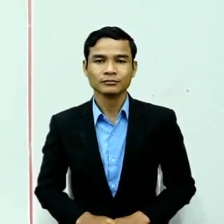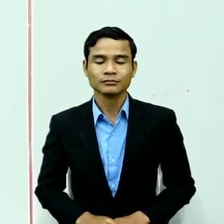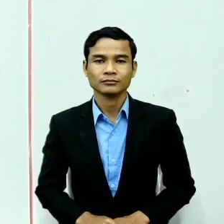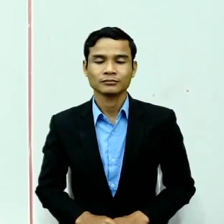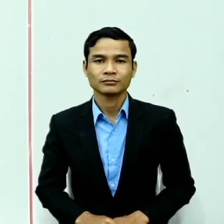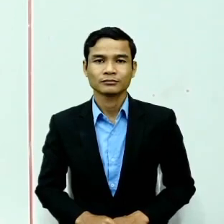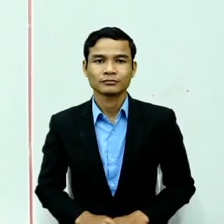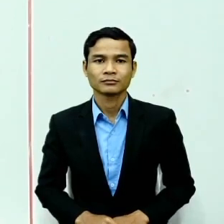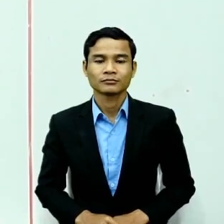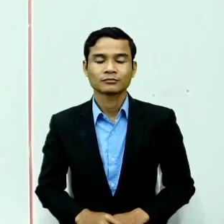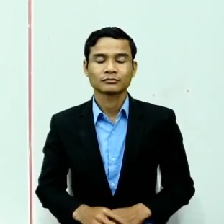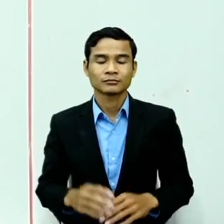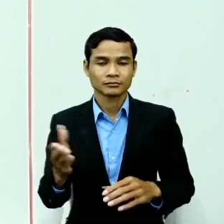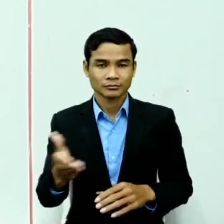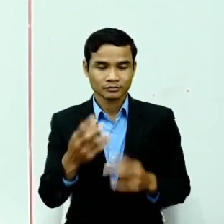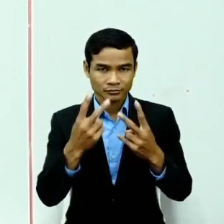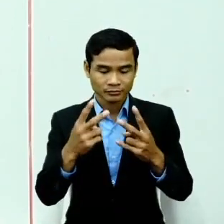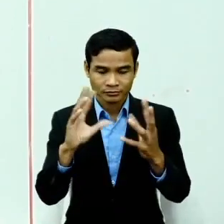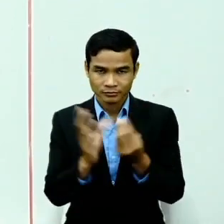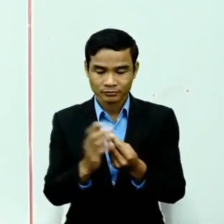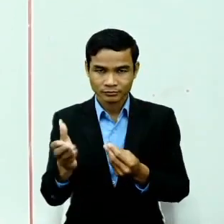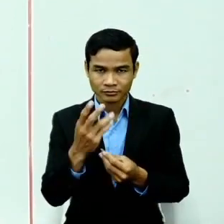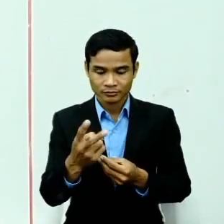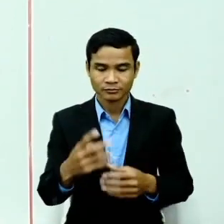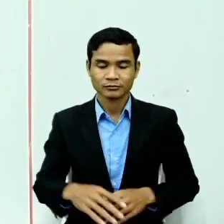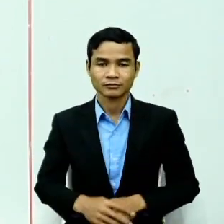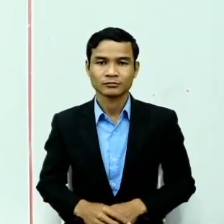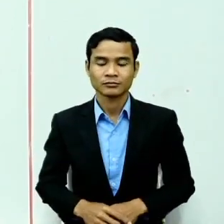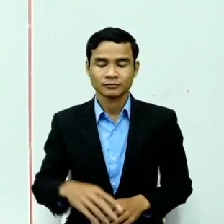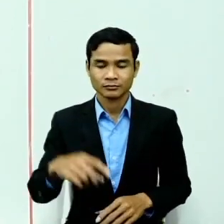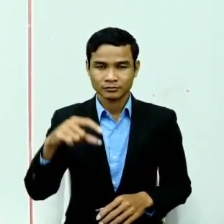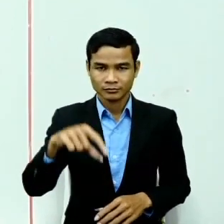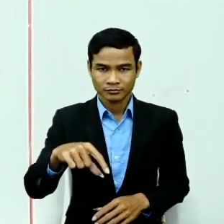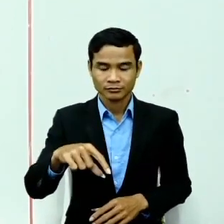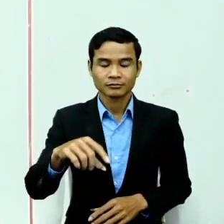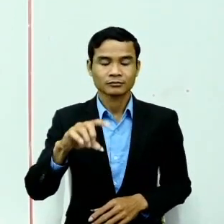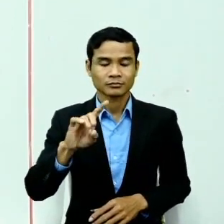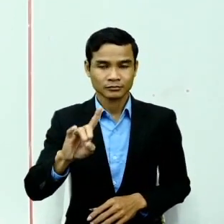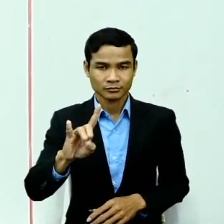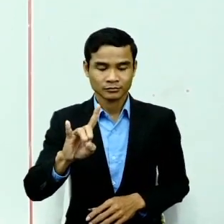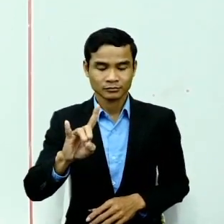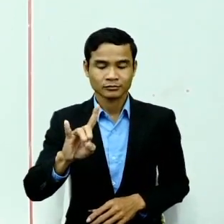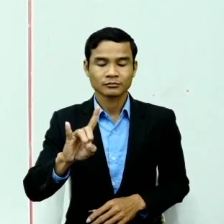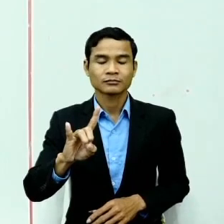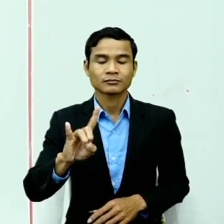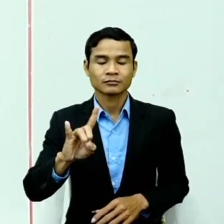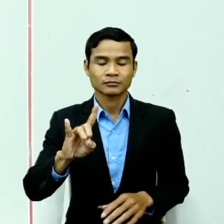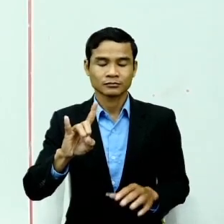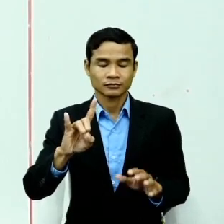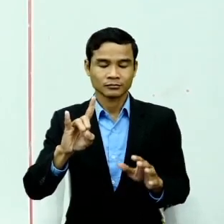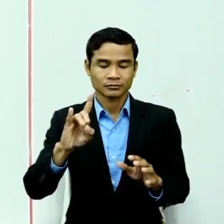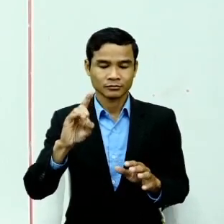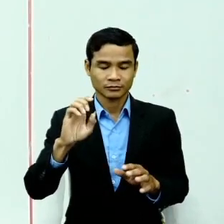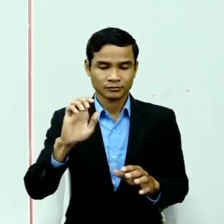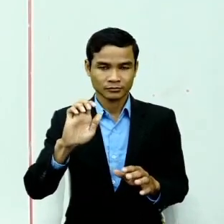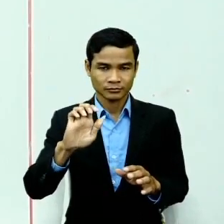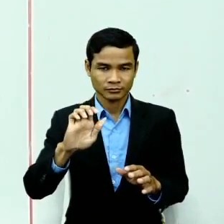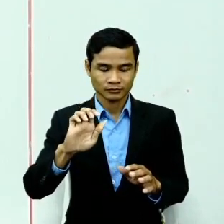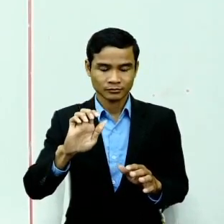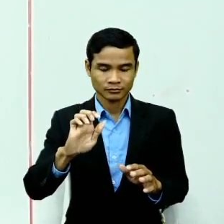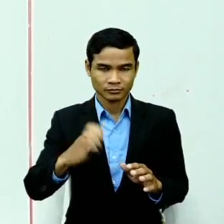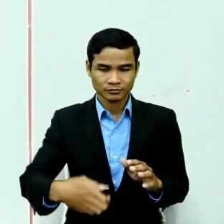chà ấy là con tiêm tơ từng ăn nè có nừng mố cầm chói